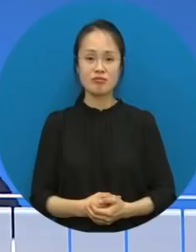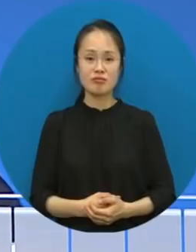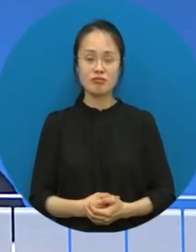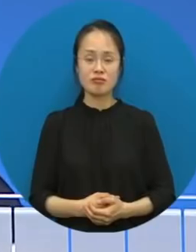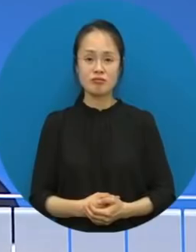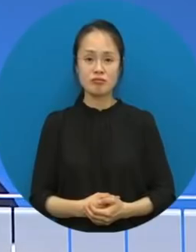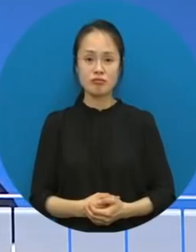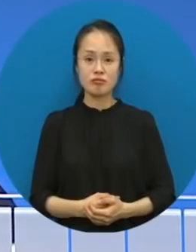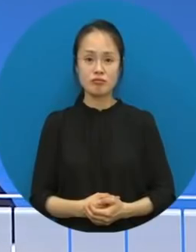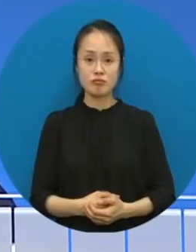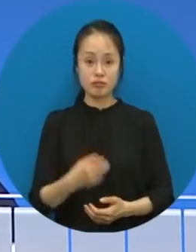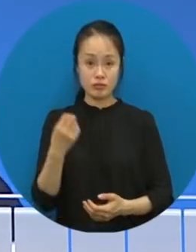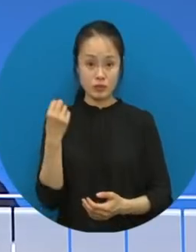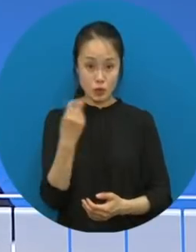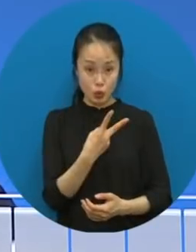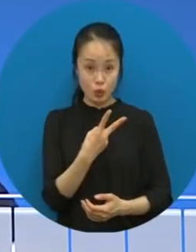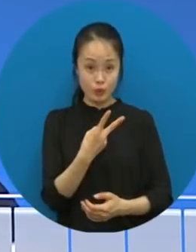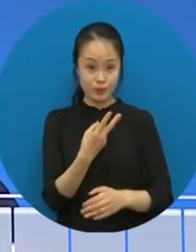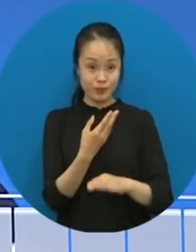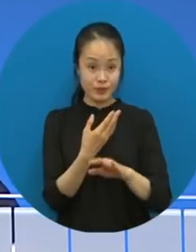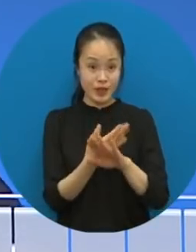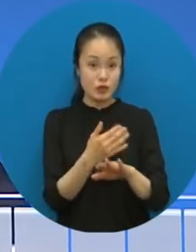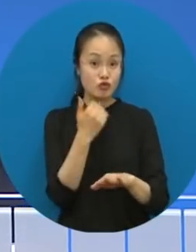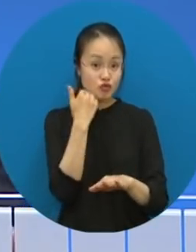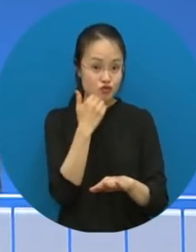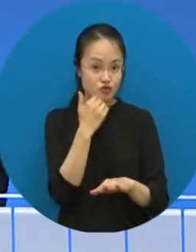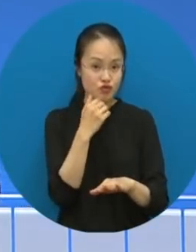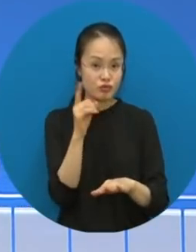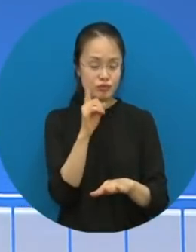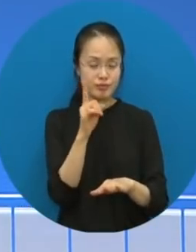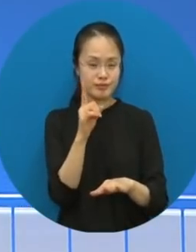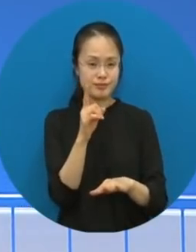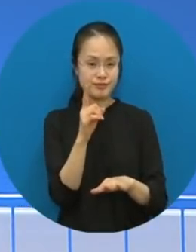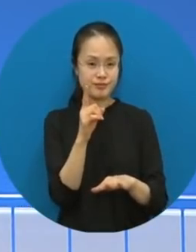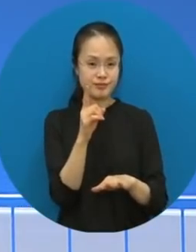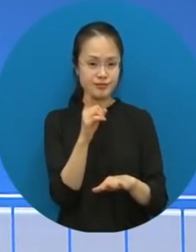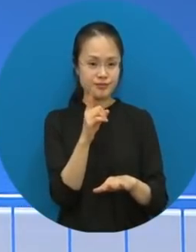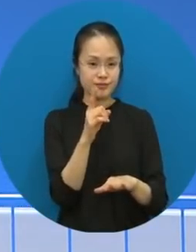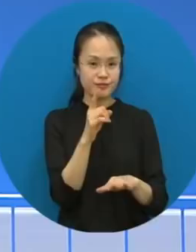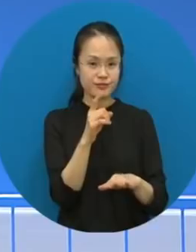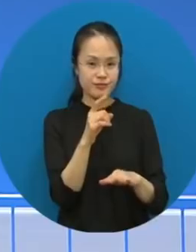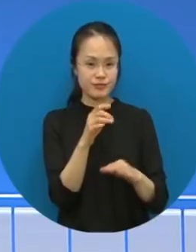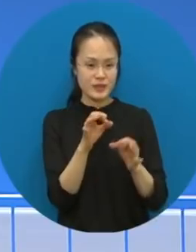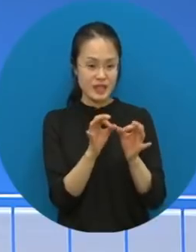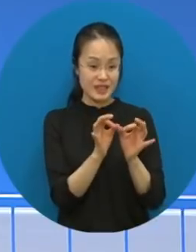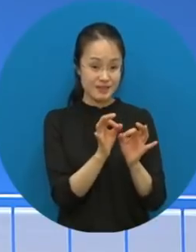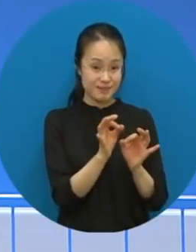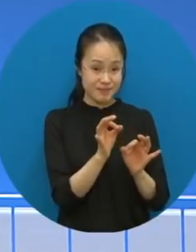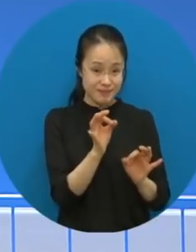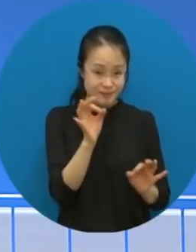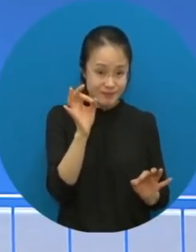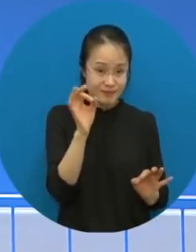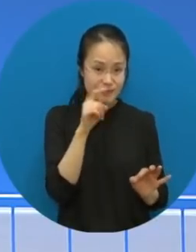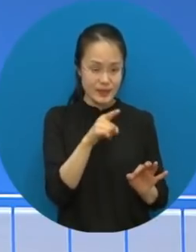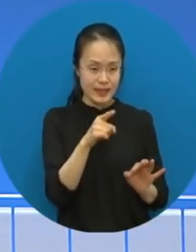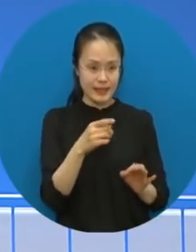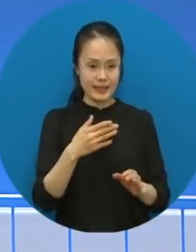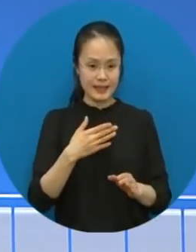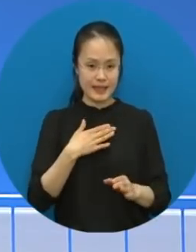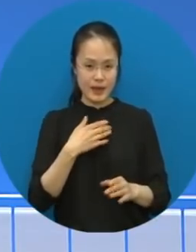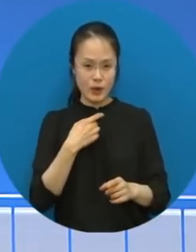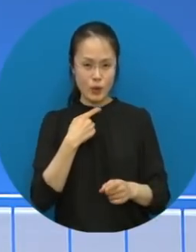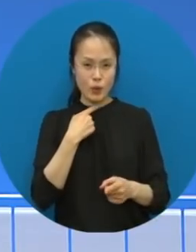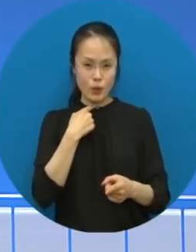또 다른 자가 있답니다. 무늬에게 자기가 포도주를 칵테일 꼬리를 만듭니다. 자기가 원하는